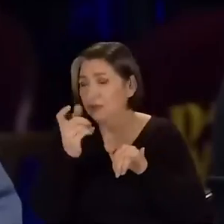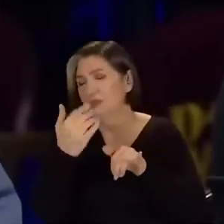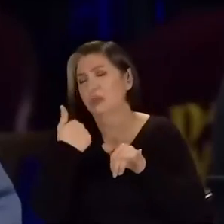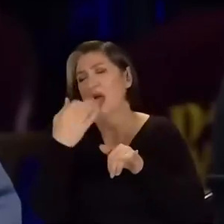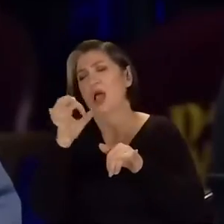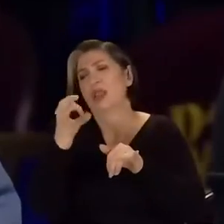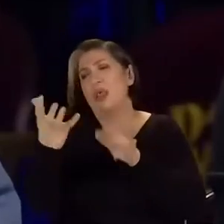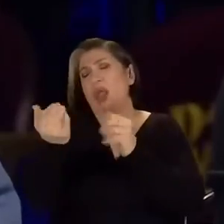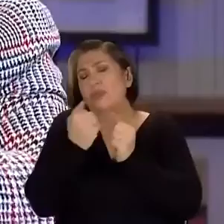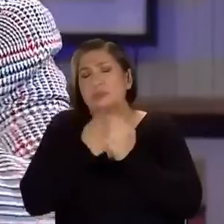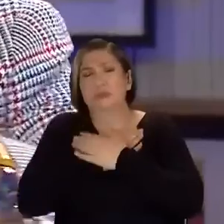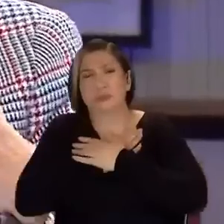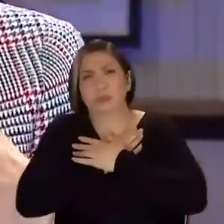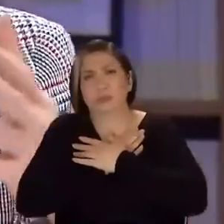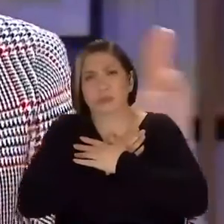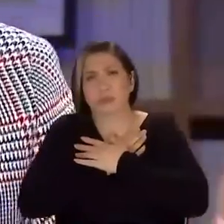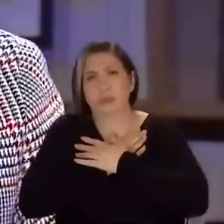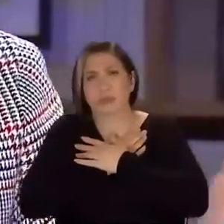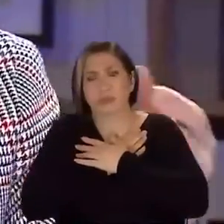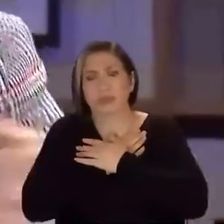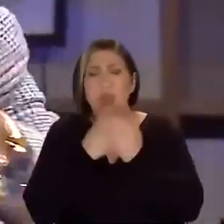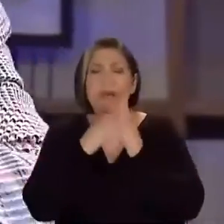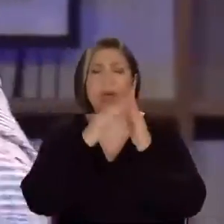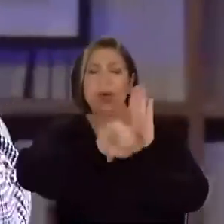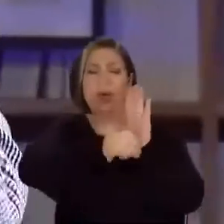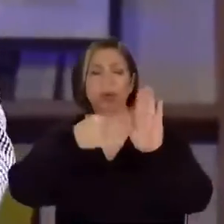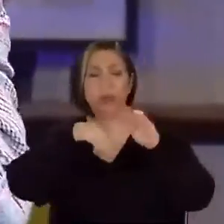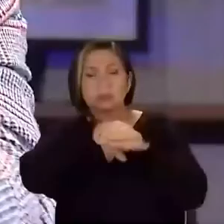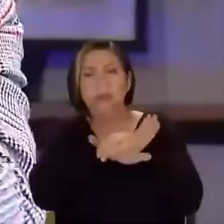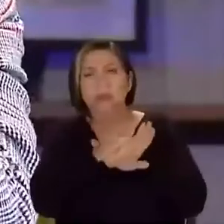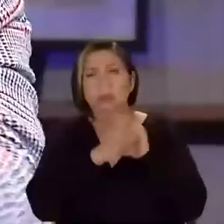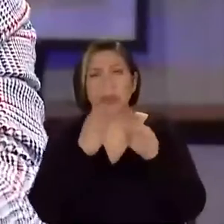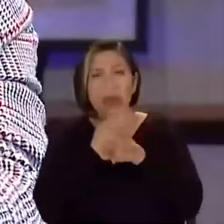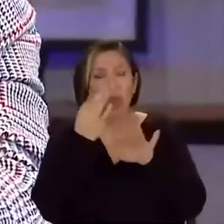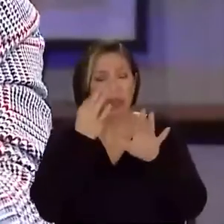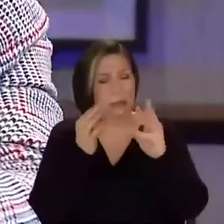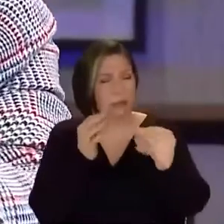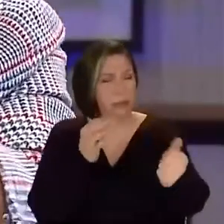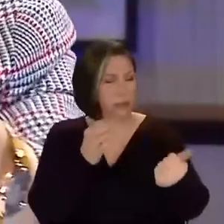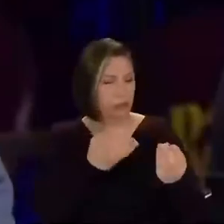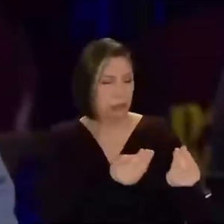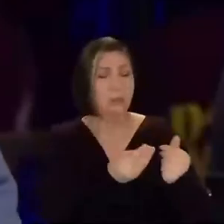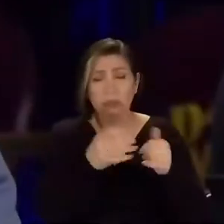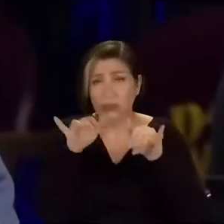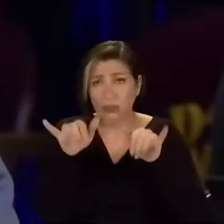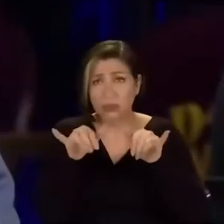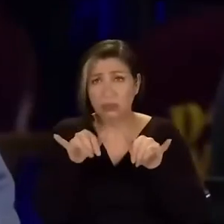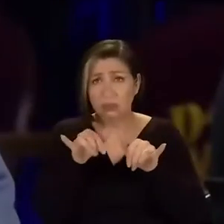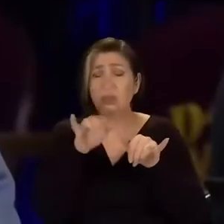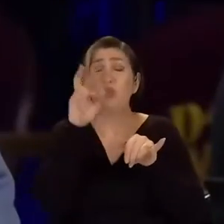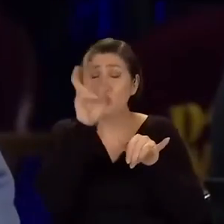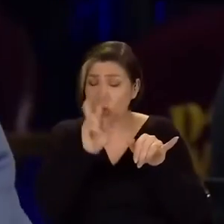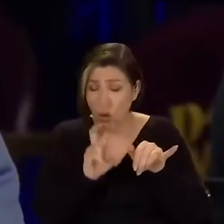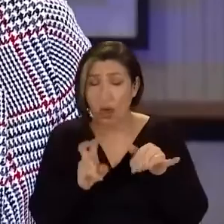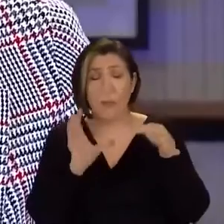Yani altın aldım. Şimdi altını nasıl? Elimdeki kasada tutuyor. Gerçek aynı. Dokunabileceğim bir. Aynı. Evet. Bir şey fark etmez. Yine mi dolara